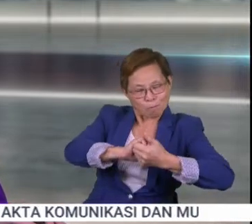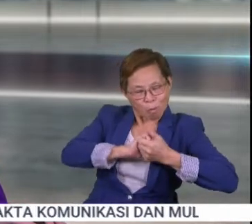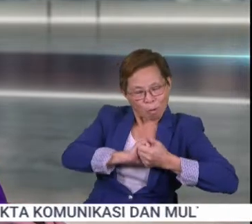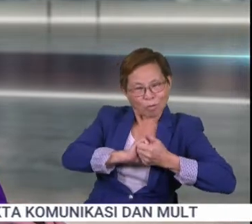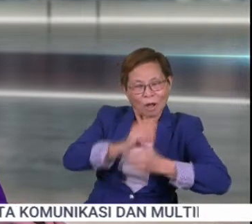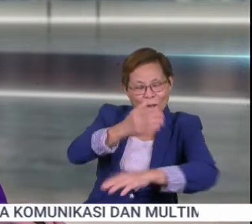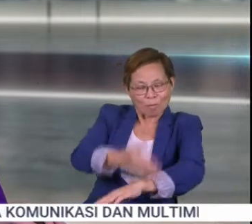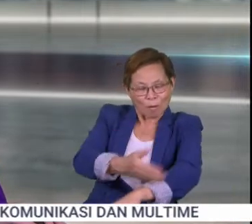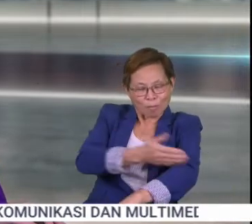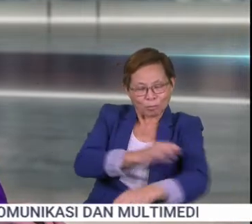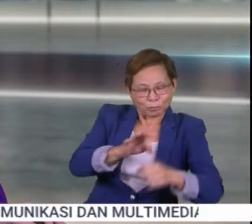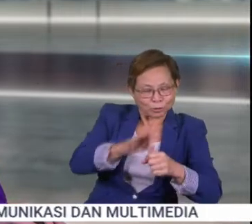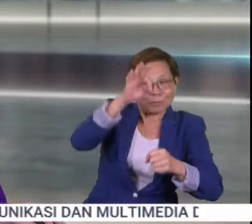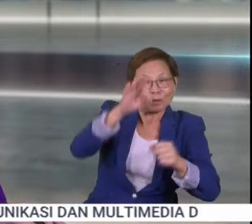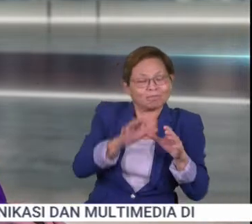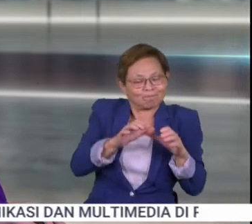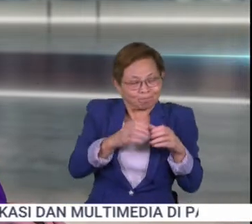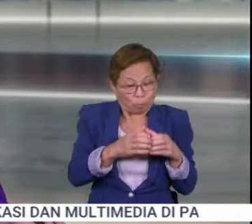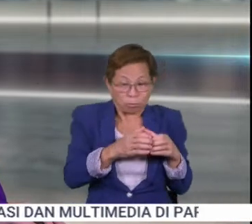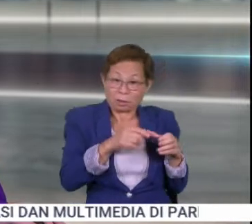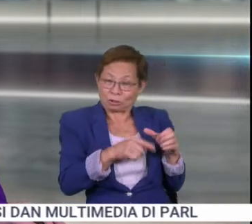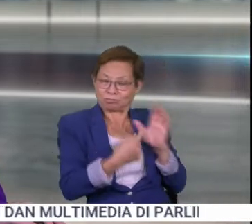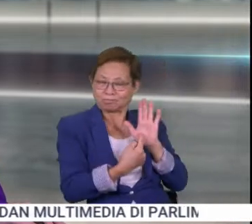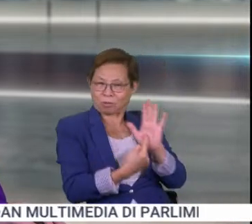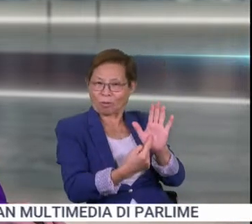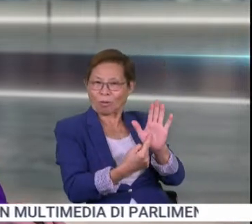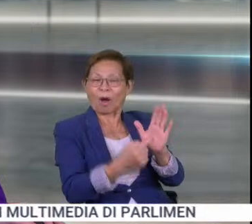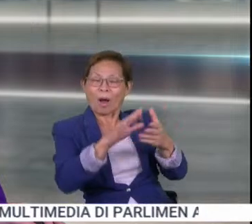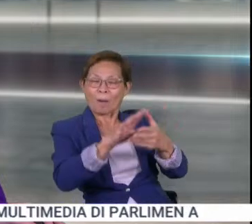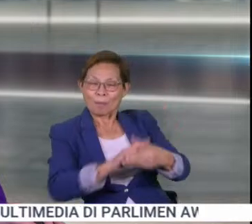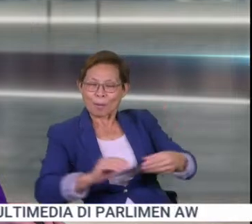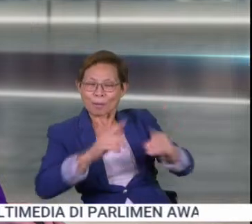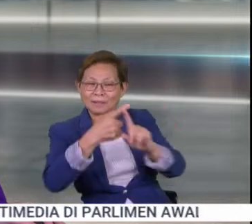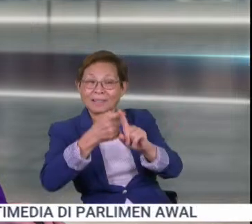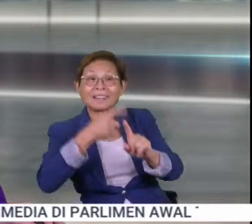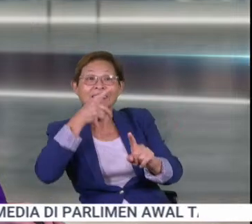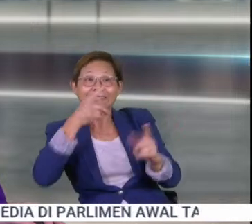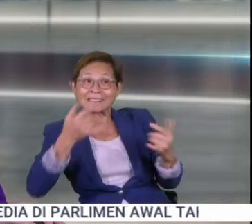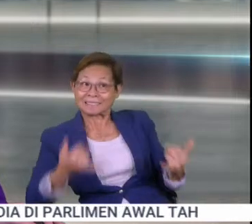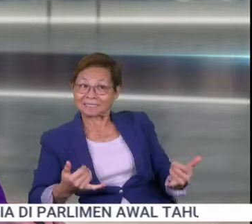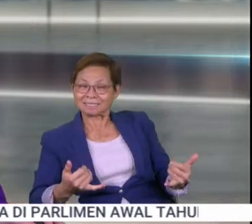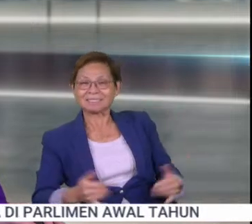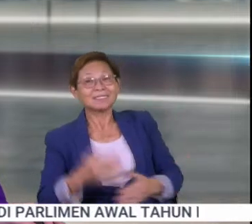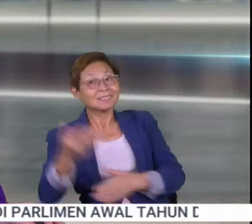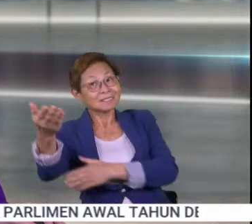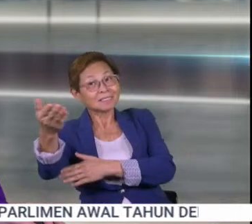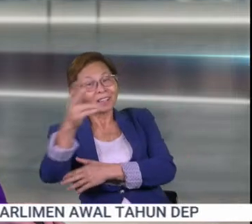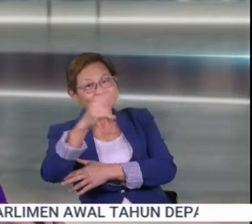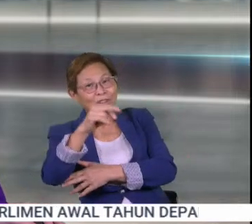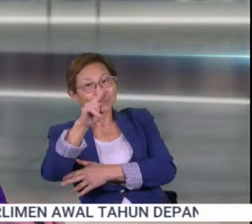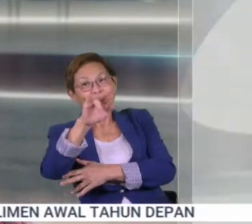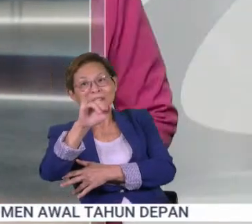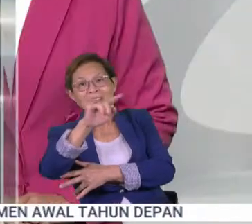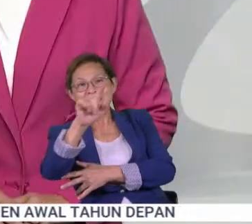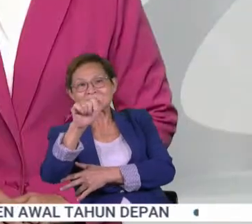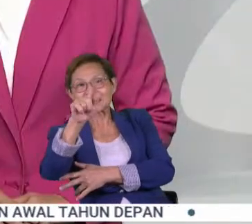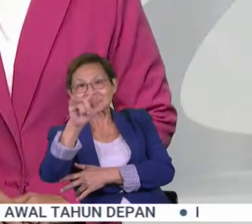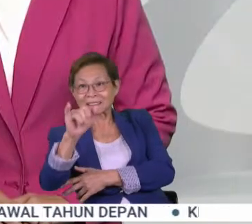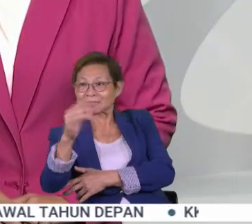tingkat semangat berpasukan. Itu antara paparan bingkisan berita dari Kedah hari ini. Silakan Nur Izzati Cik